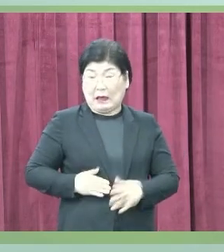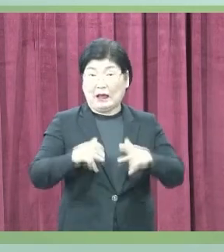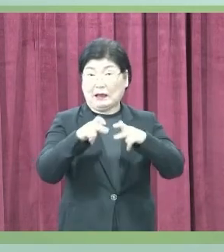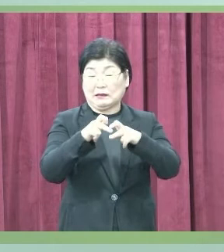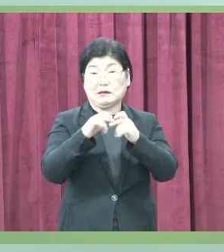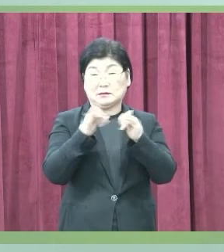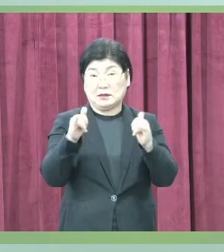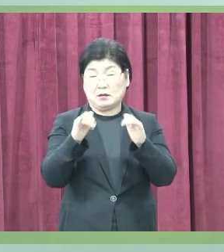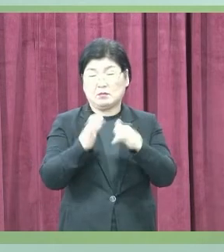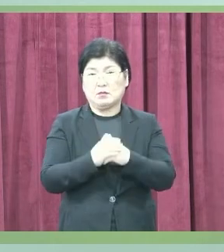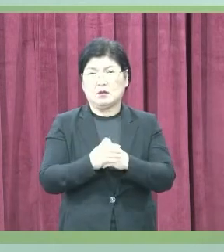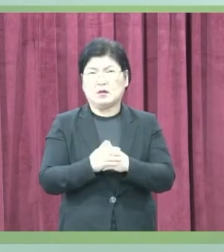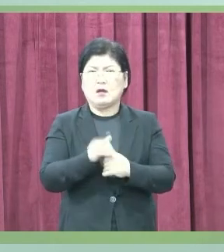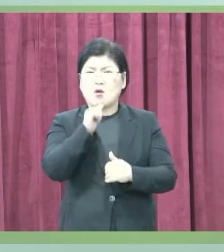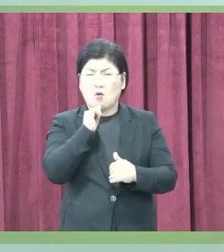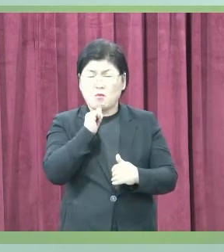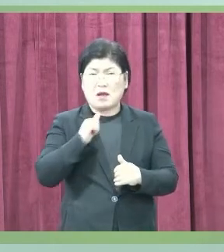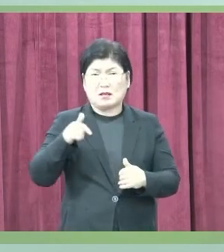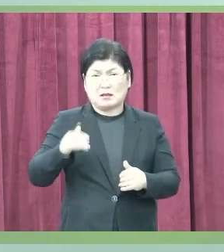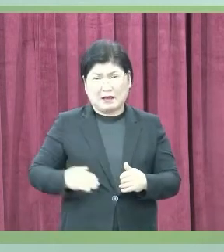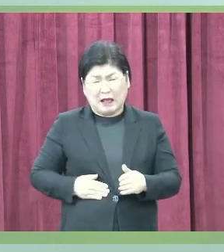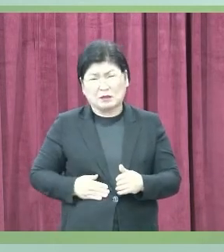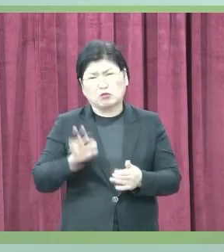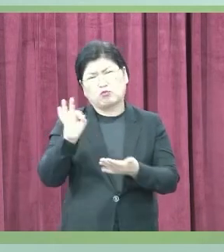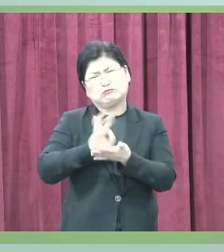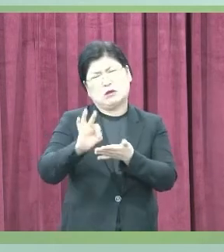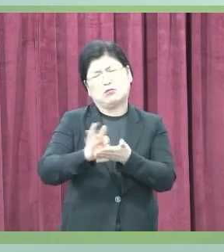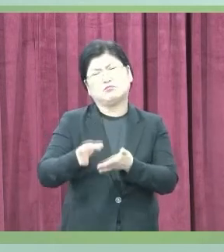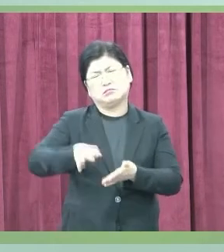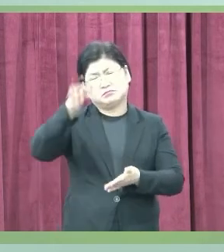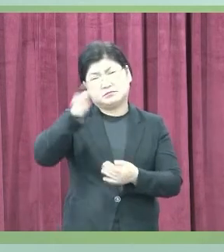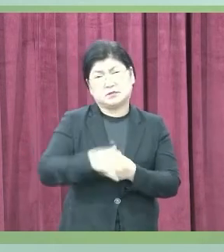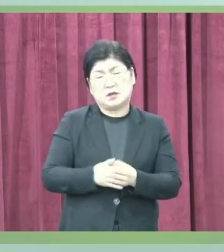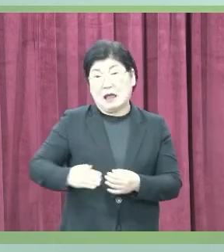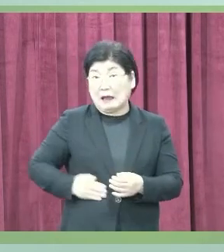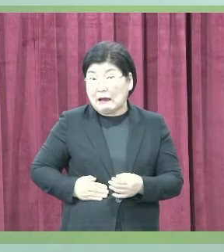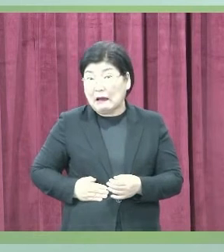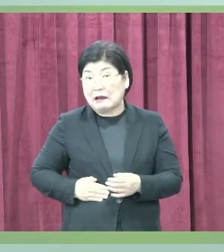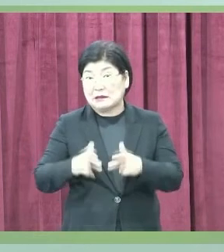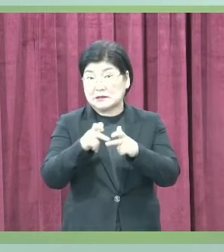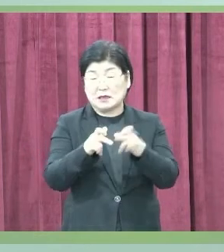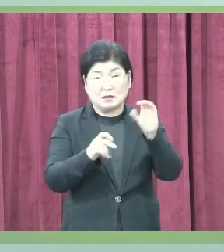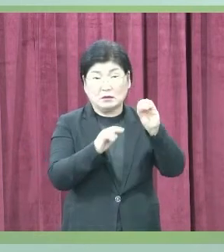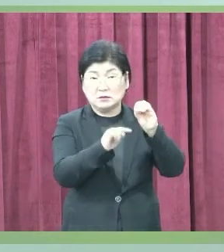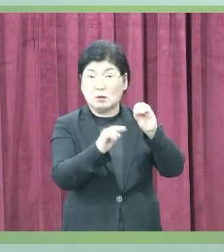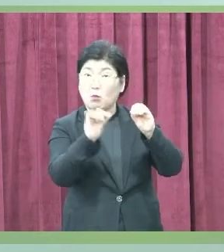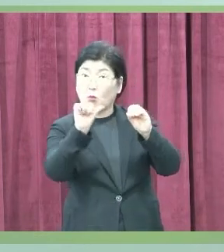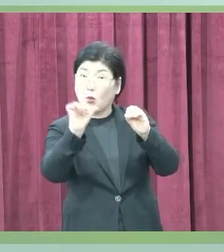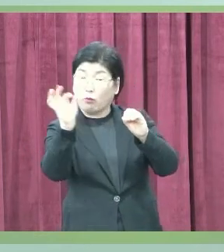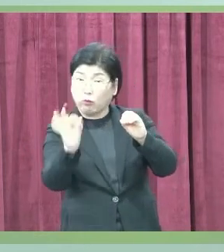경우는 신장하고 간이 진료비가 높아서 저희가 따로 준비를 해봤는데, 간장애인은 전체 장애인 중에서